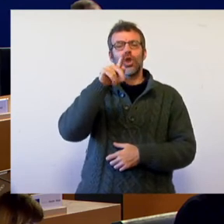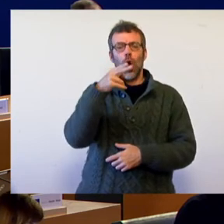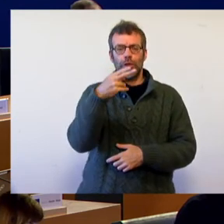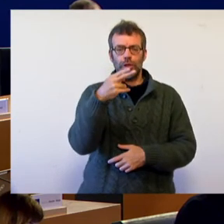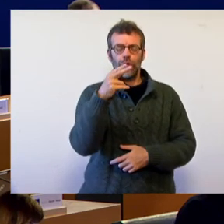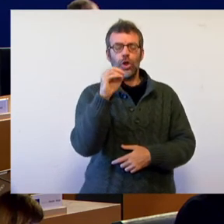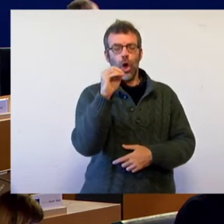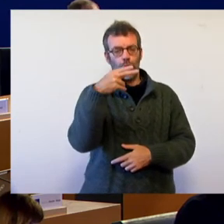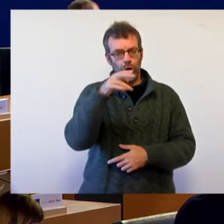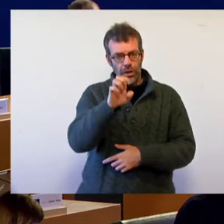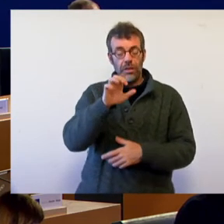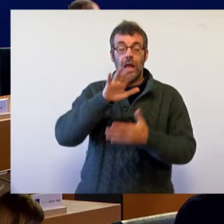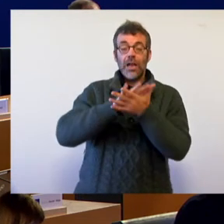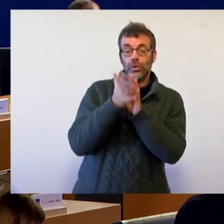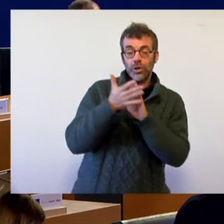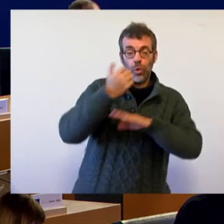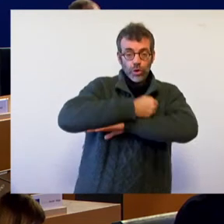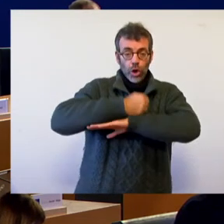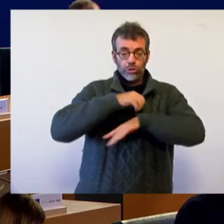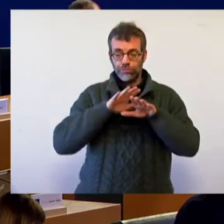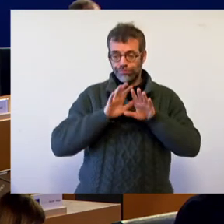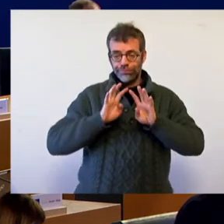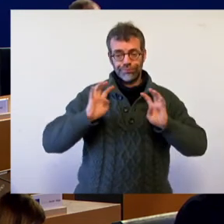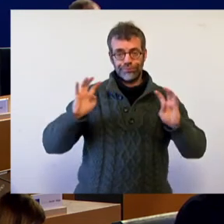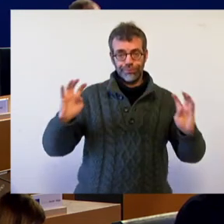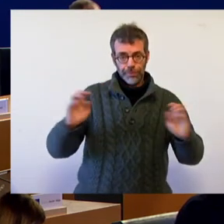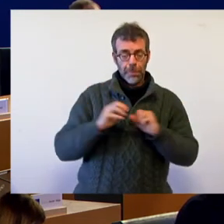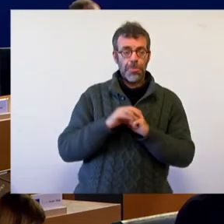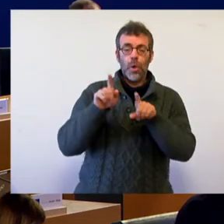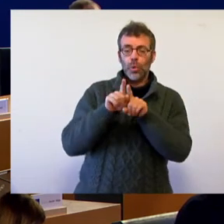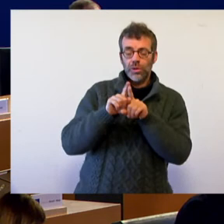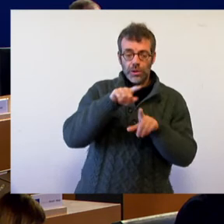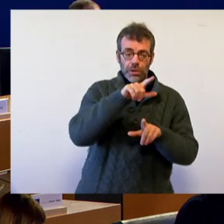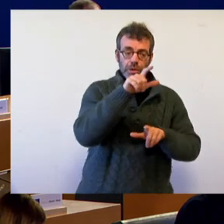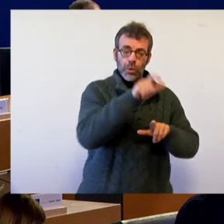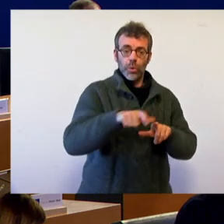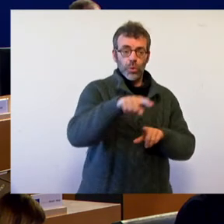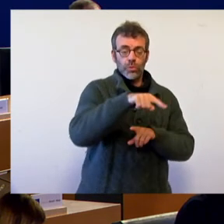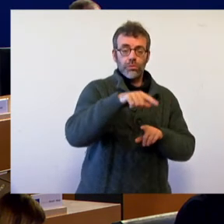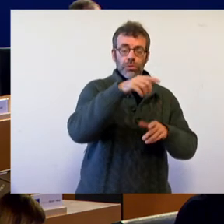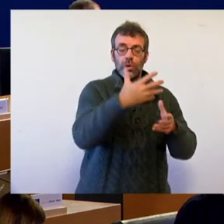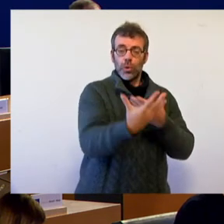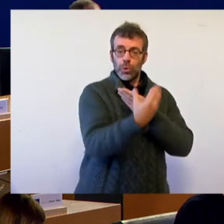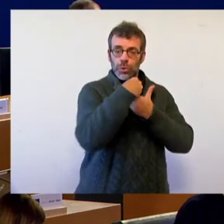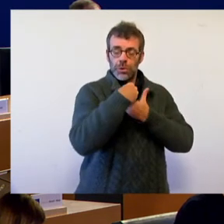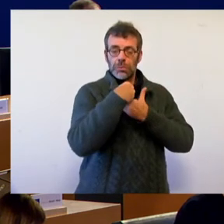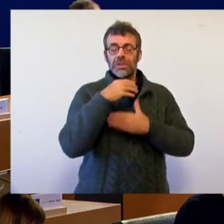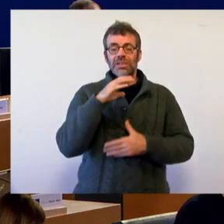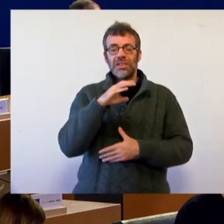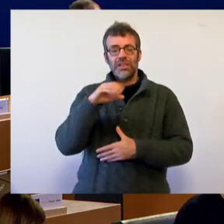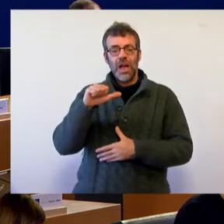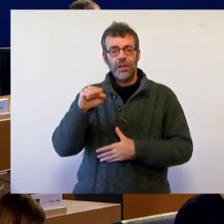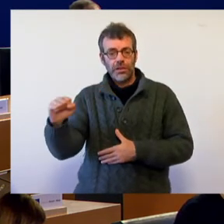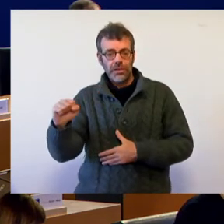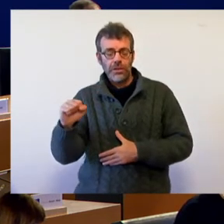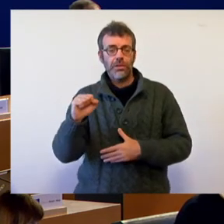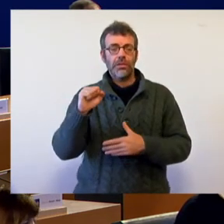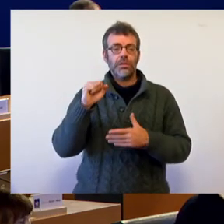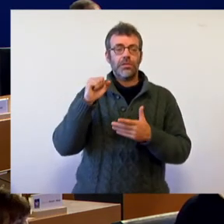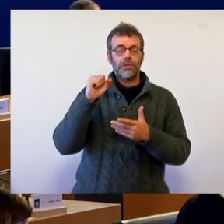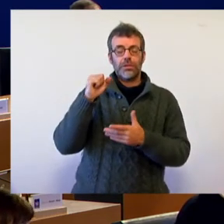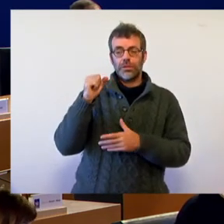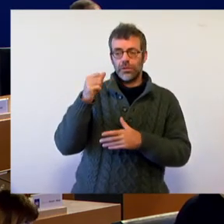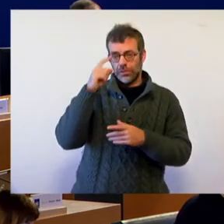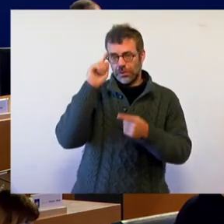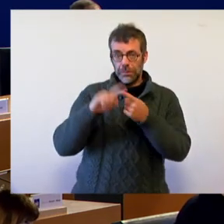base de volontariat. Ils ont également été présents au CCAS cet été pour actualiser l'annuaire des bénéficiaires du